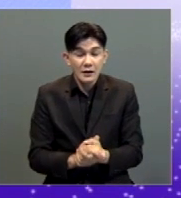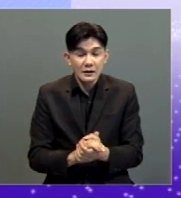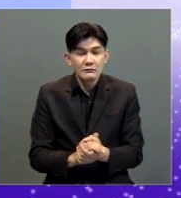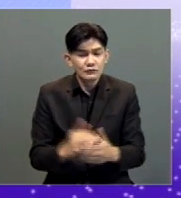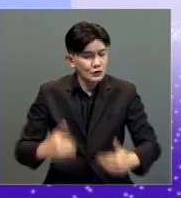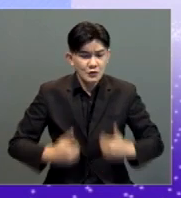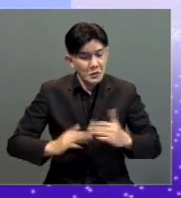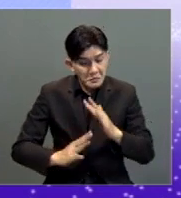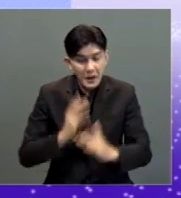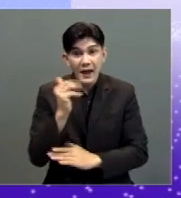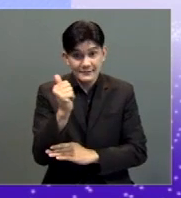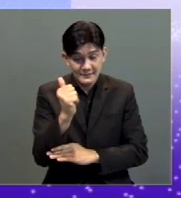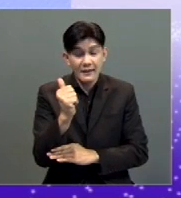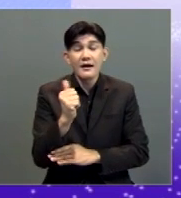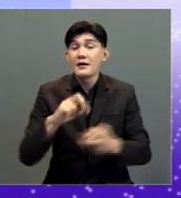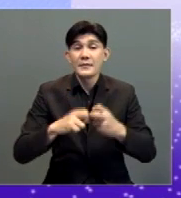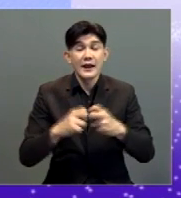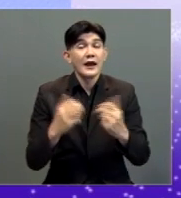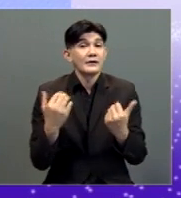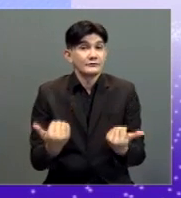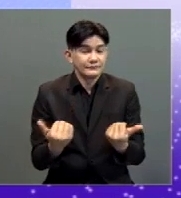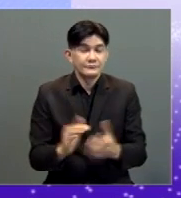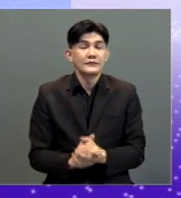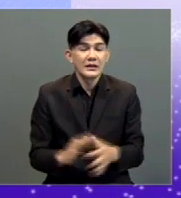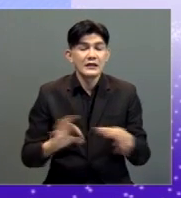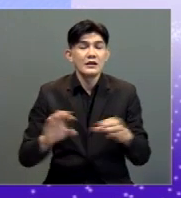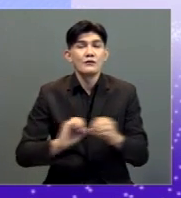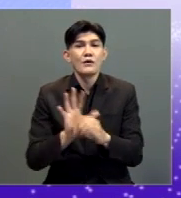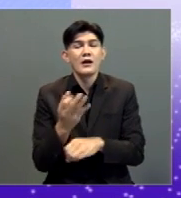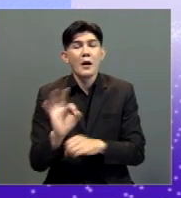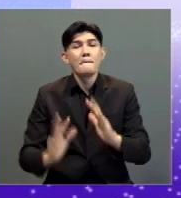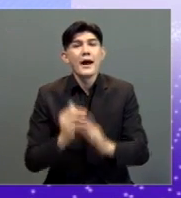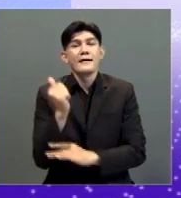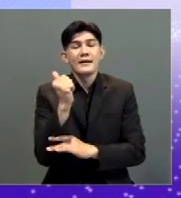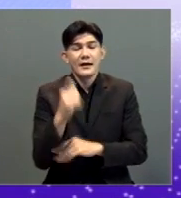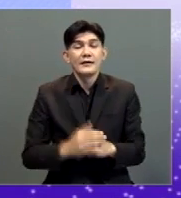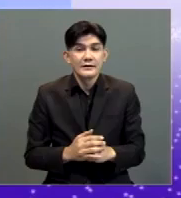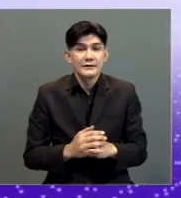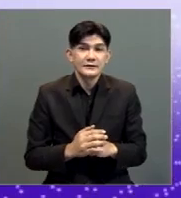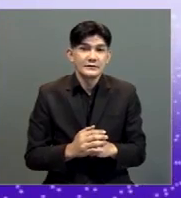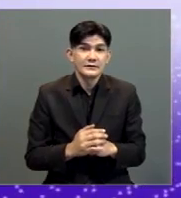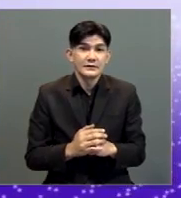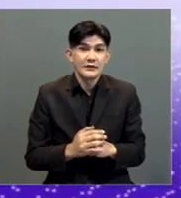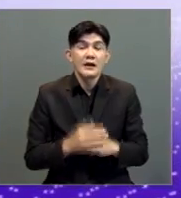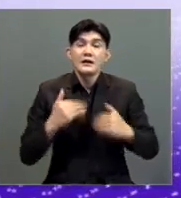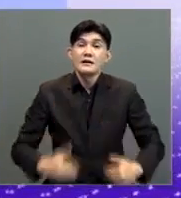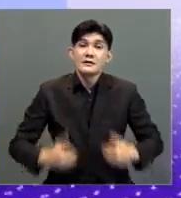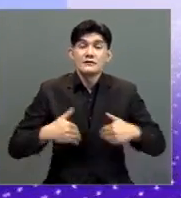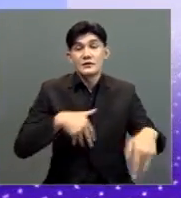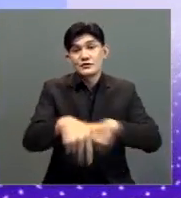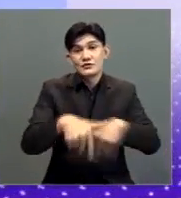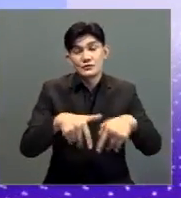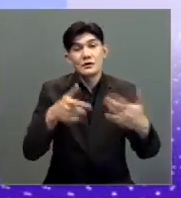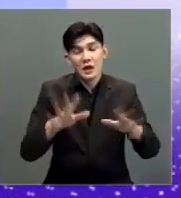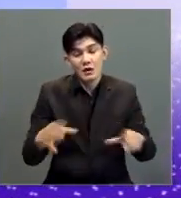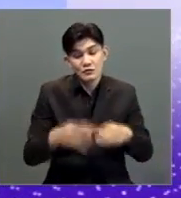ตาอ้าปากกันได ้ หากผ่านพ้นสถานการณ์ที่เป็นวิกฤตเรื่องของไวรัสไปแล้วนอกจากการดูประเด็นเรื่องของความเป็นอยู่ของประชาช